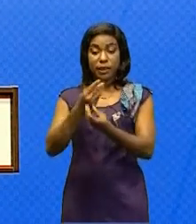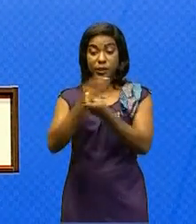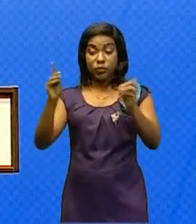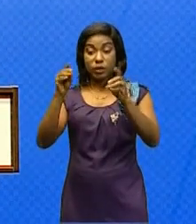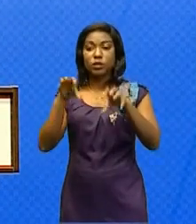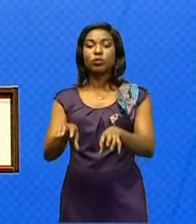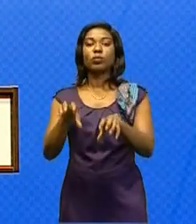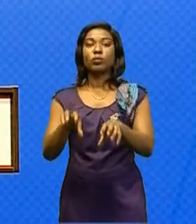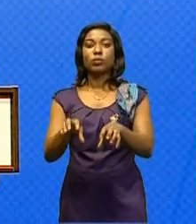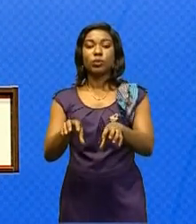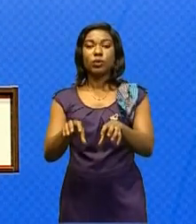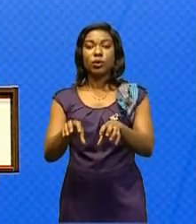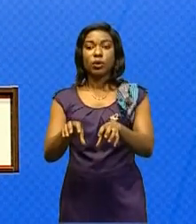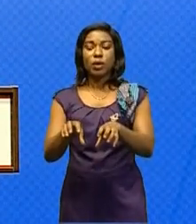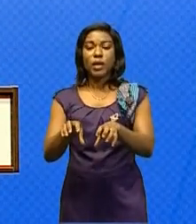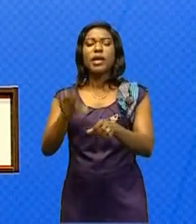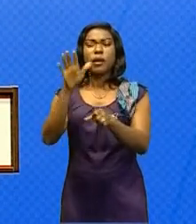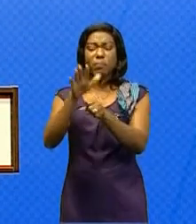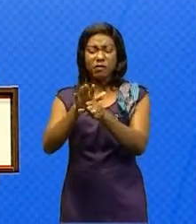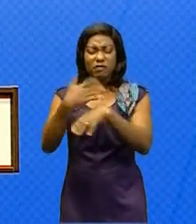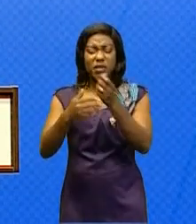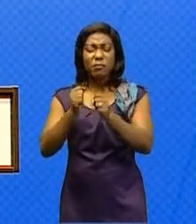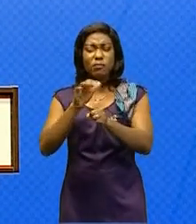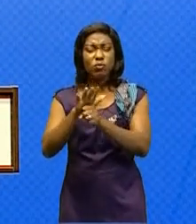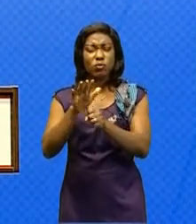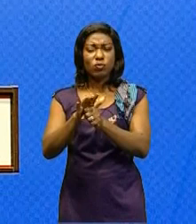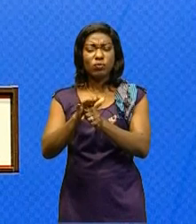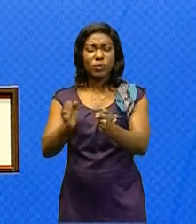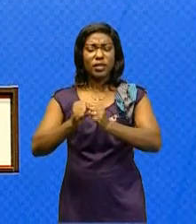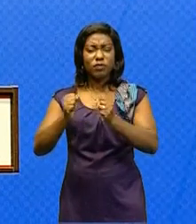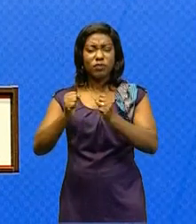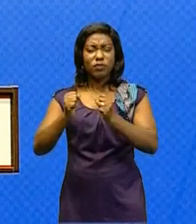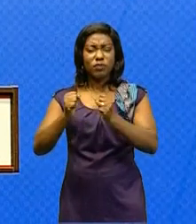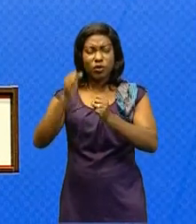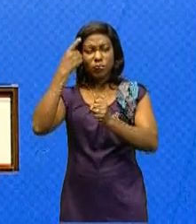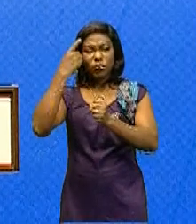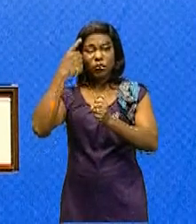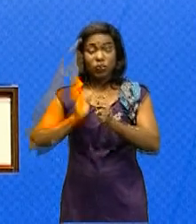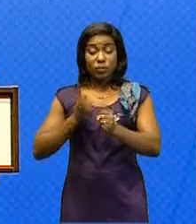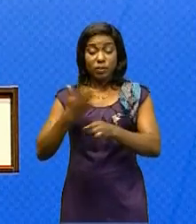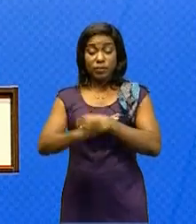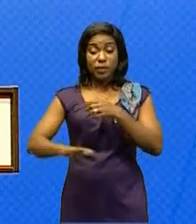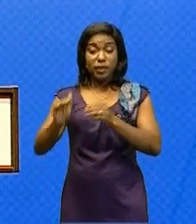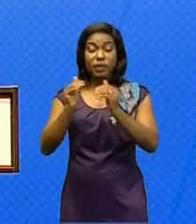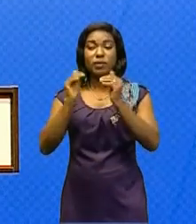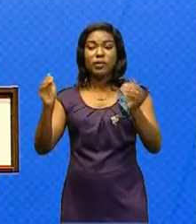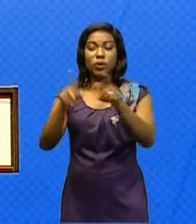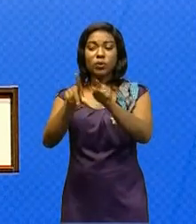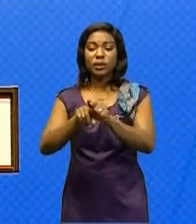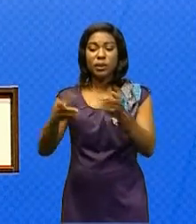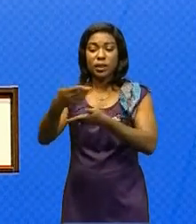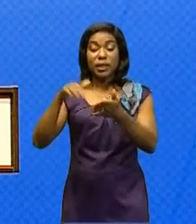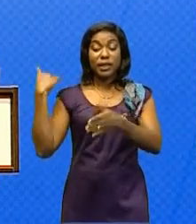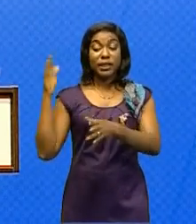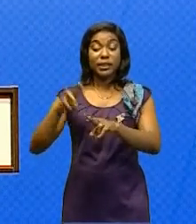Congo consent beaucoup d'efforts pour pacifier le pays, avec notamment l'instauration de l'état de